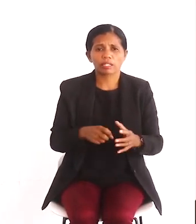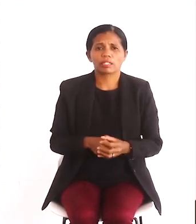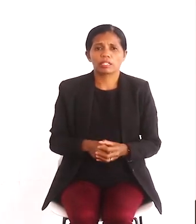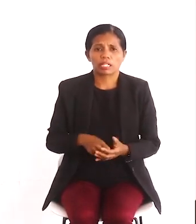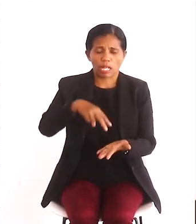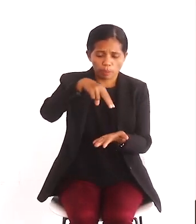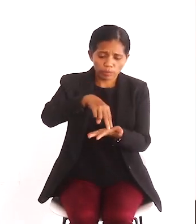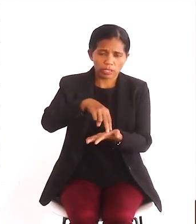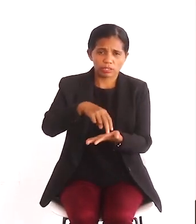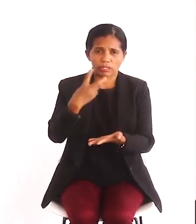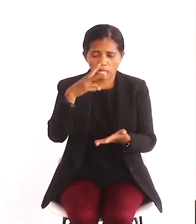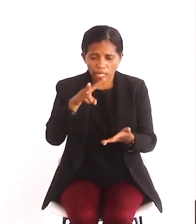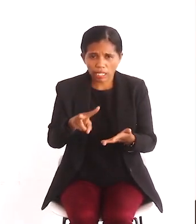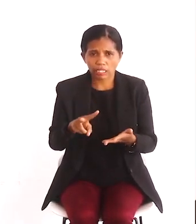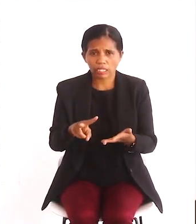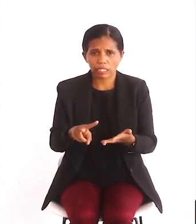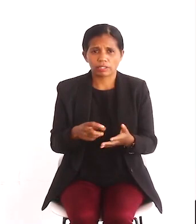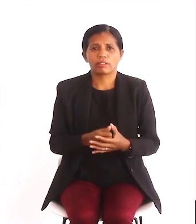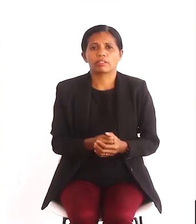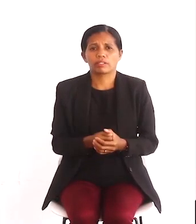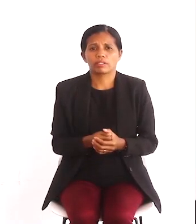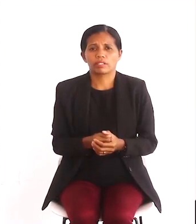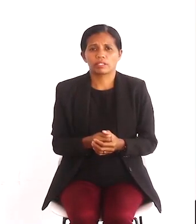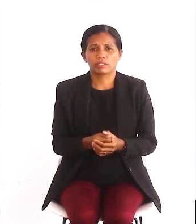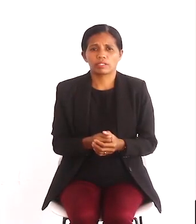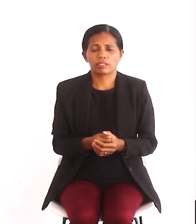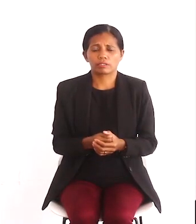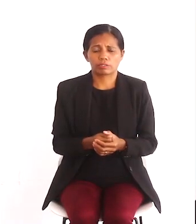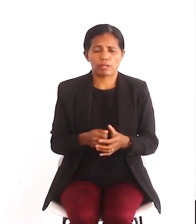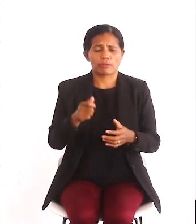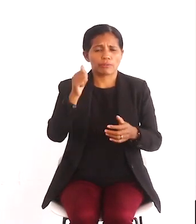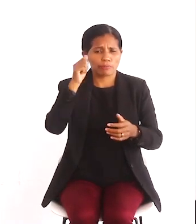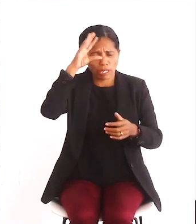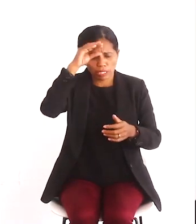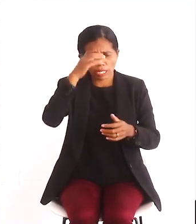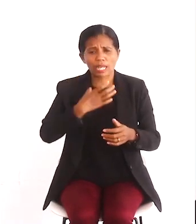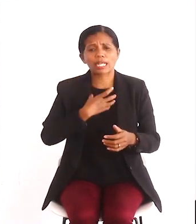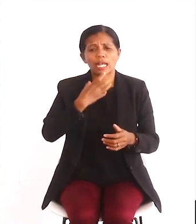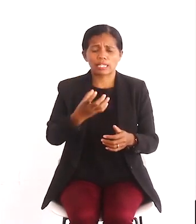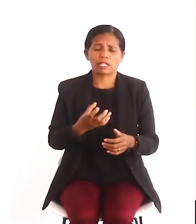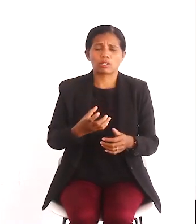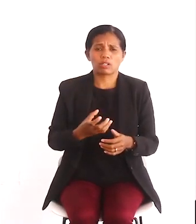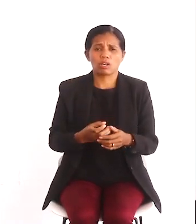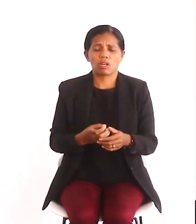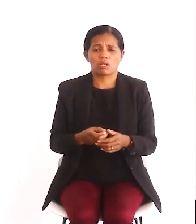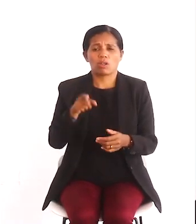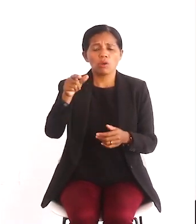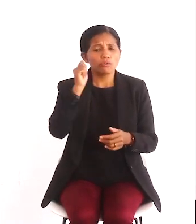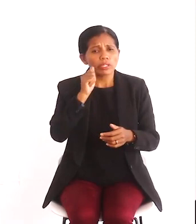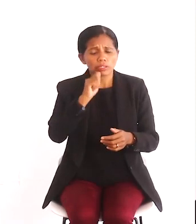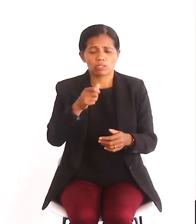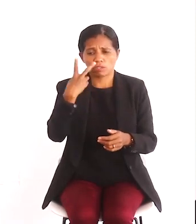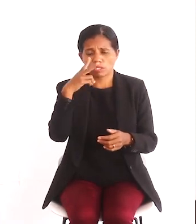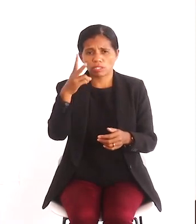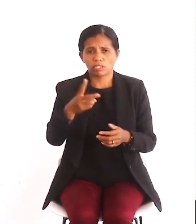hare ida ne no ku titu nia ain kabun. Titu hakiler ho liam bot. Zulia! Ola bela halo anesang